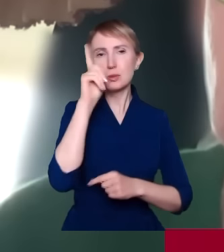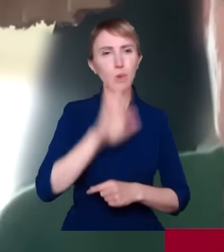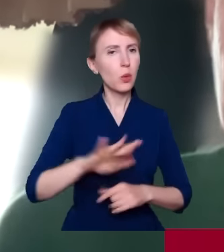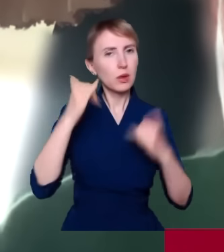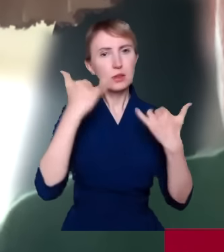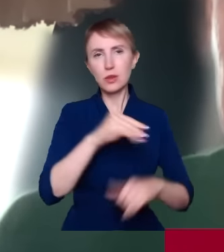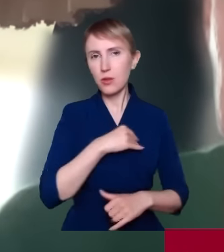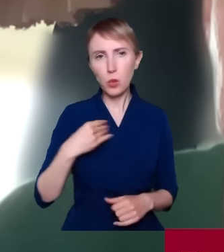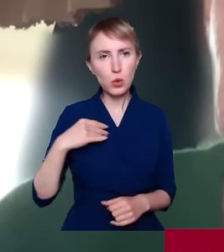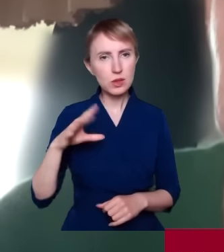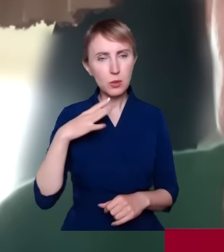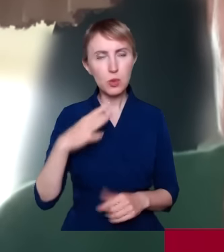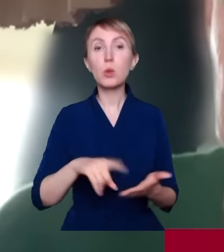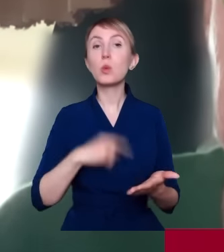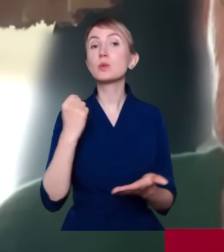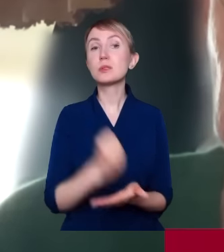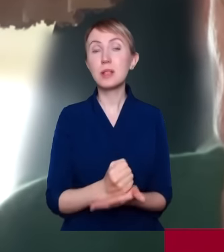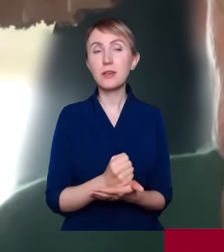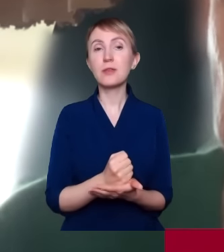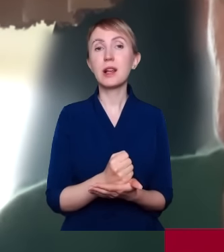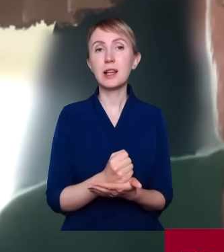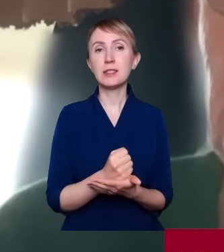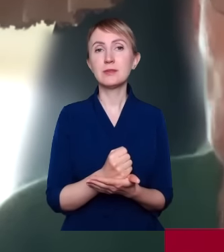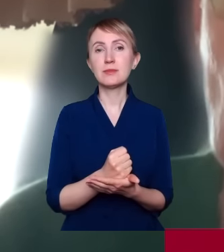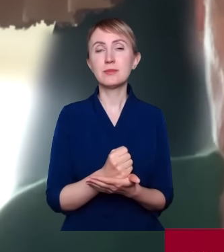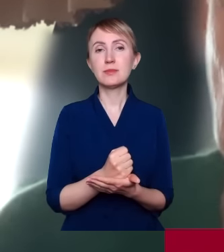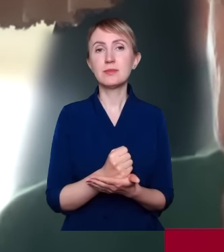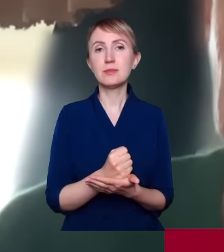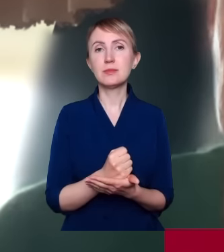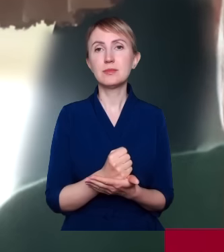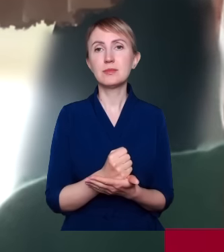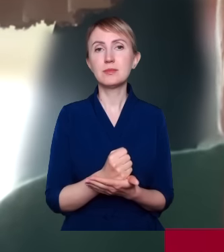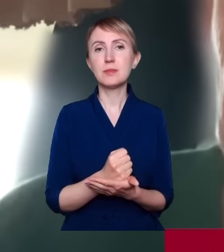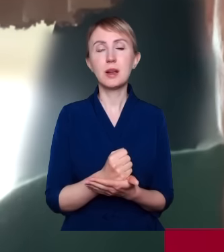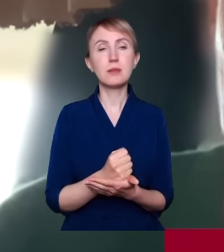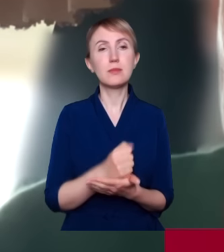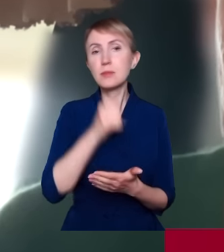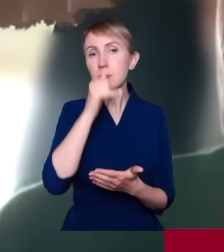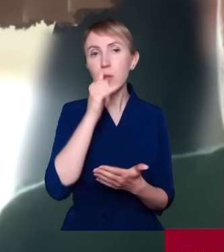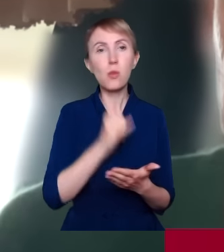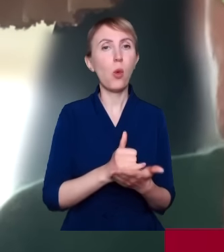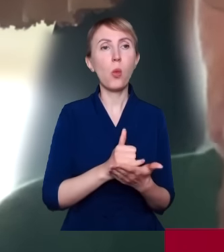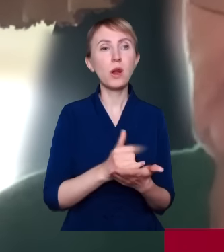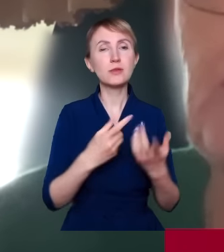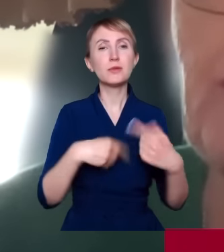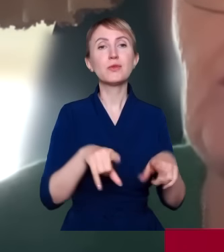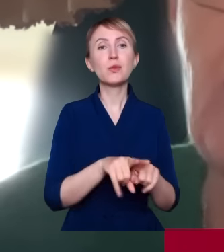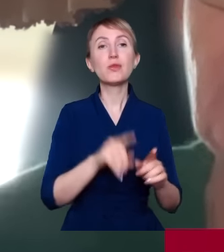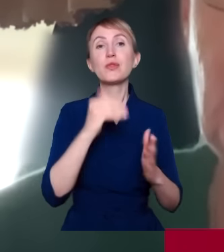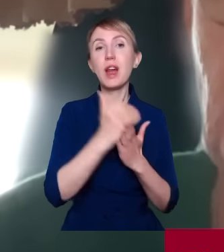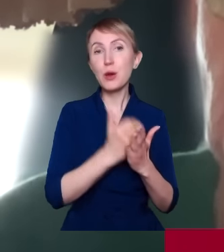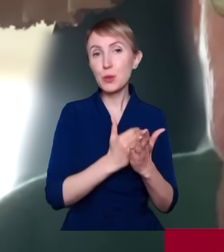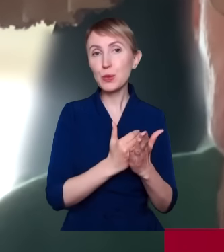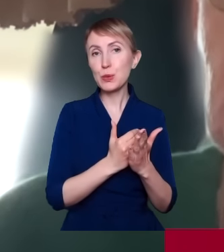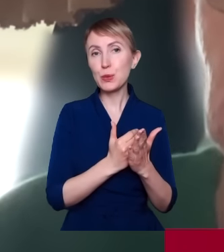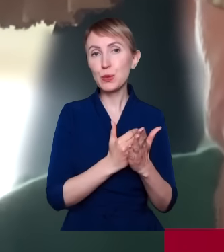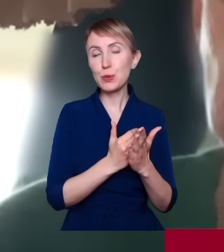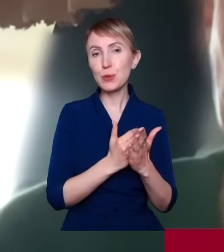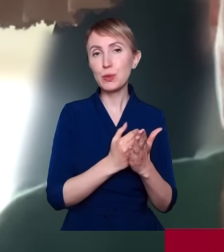więc ustawa, która z istoty rzeczy nie mogła spełniać warunków przewidzianych